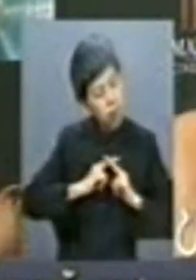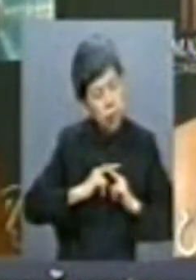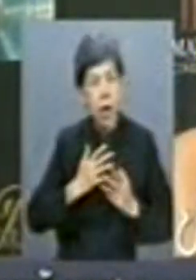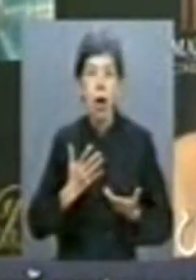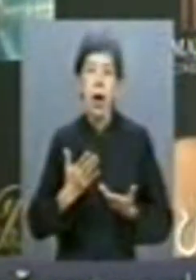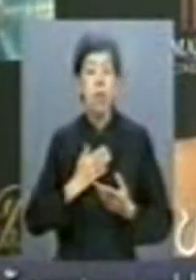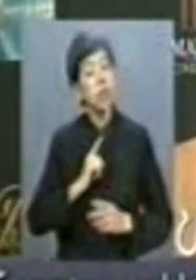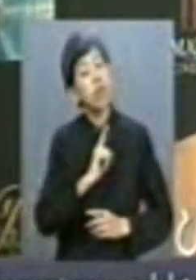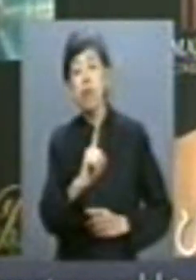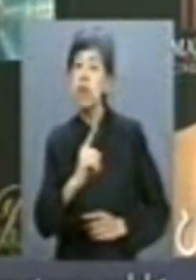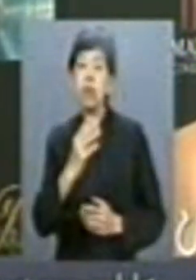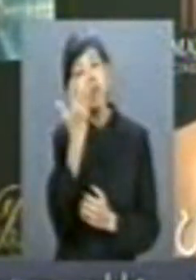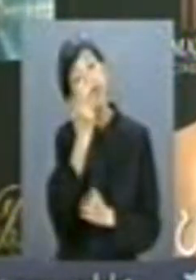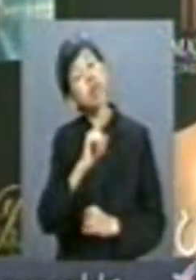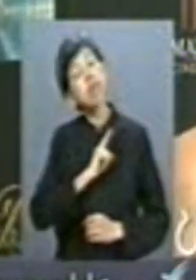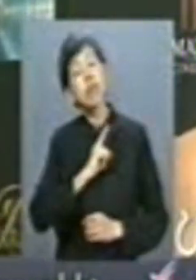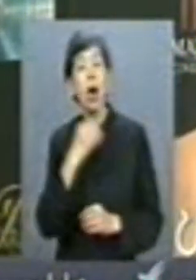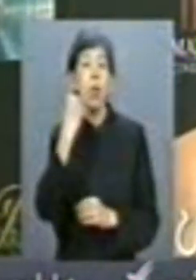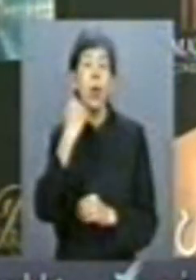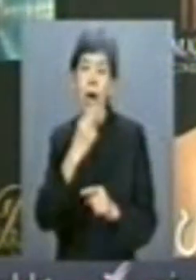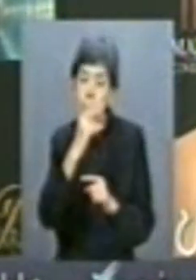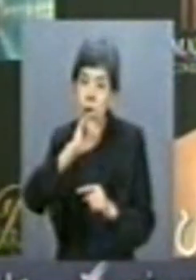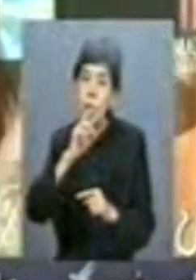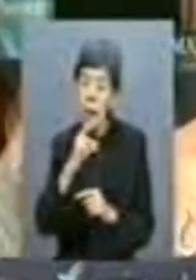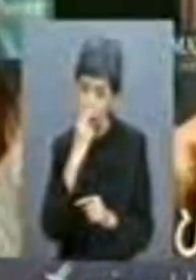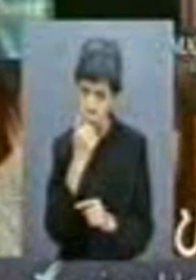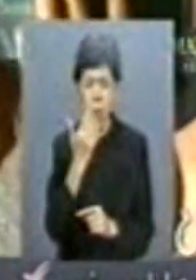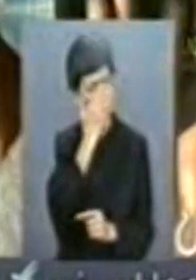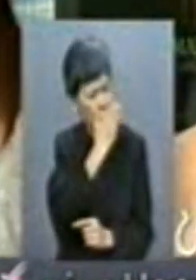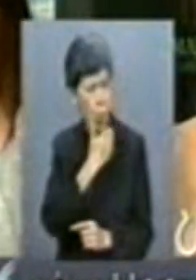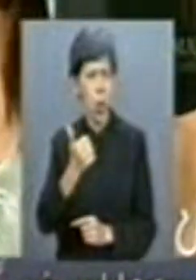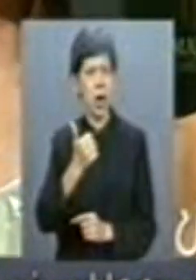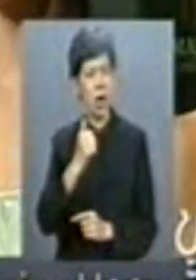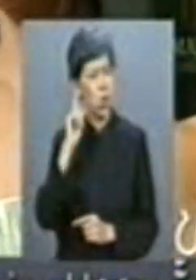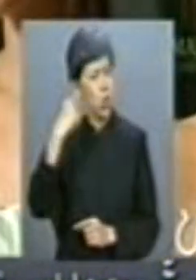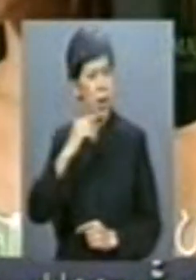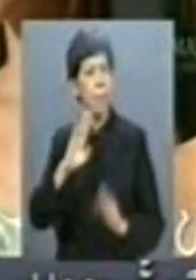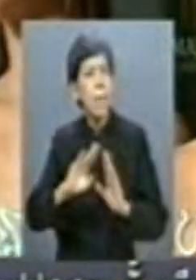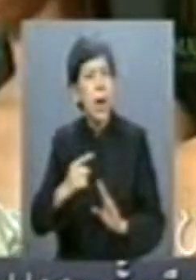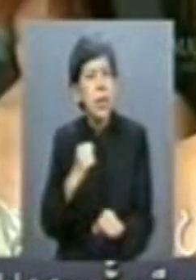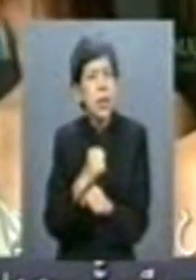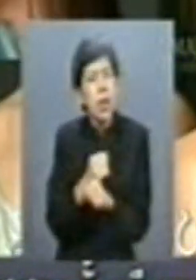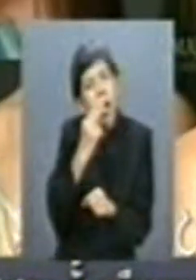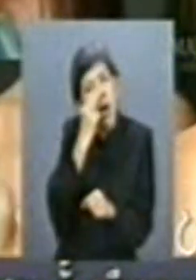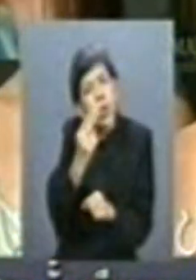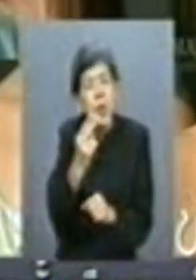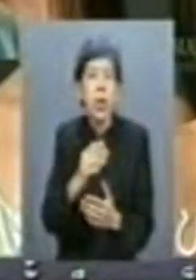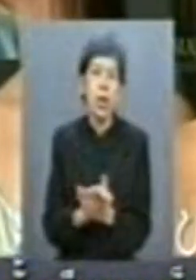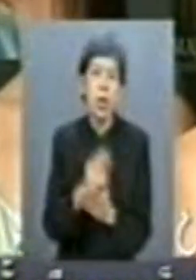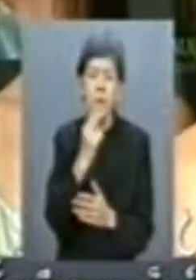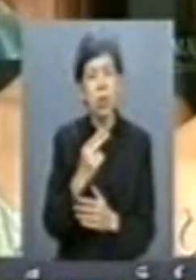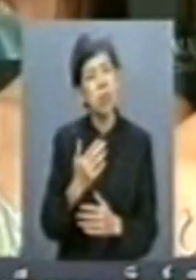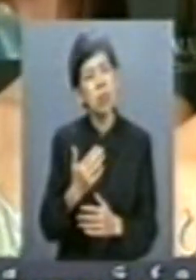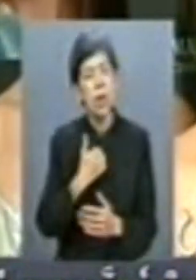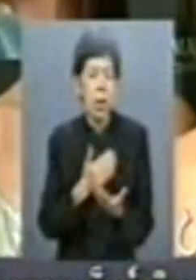างคนเดียวชอบดูหนังคนเดียวแบบหนังจูเลียโรเบิร์ต Eat Pray Love นี่สวยมากจริงเพราะว่าผู้หญิงสมัยใหม่อ่ะมักจะยึดติดกับเสื้อผ้าหน้าผ